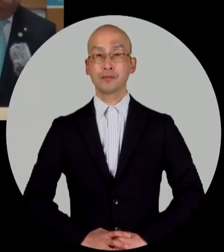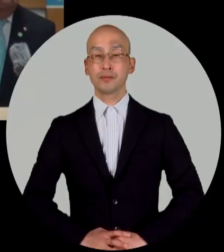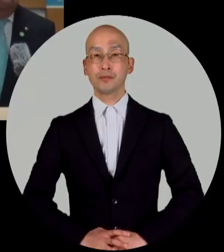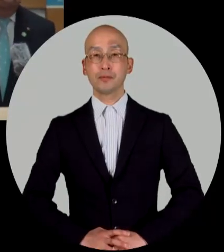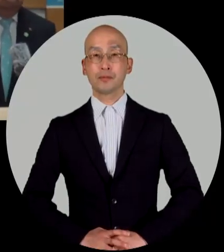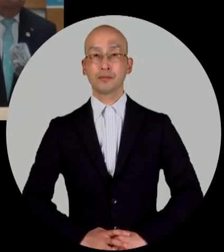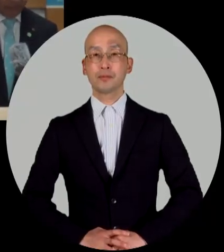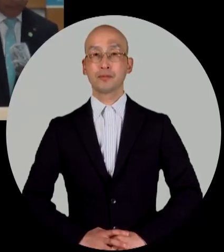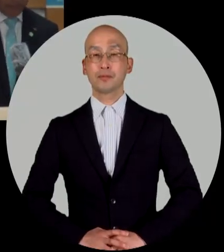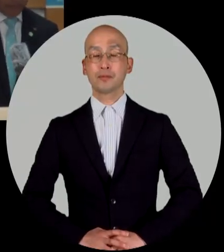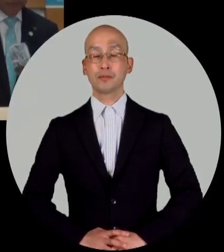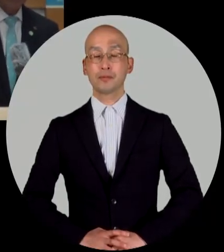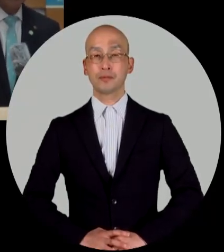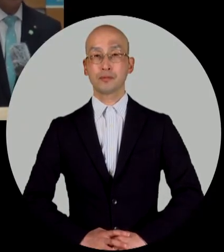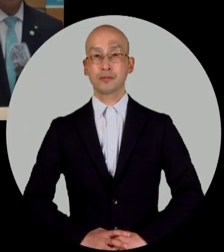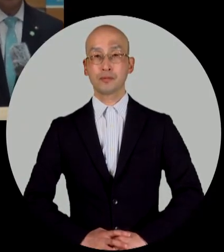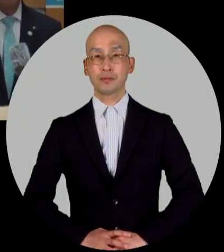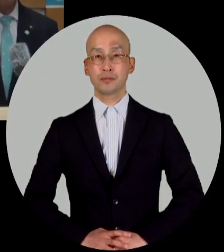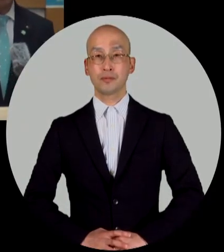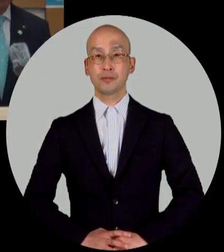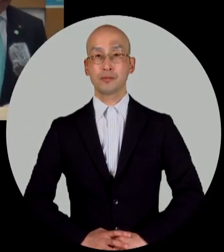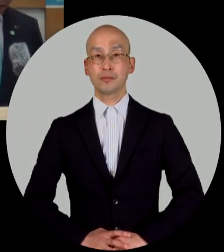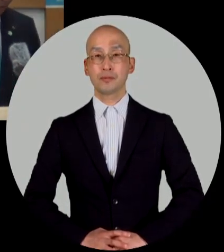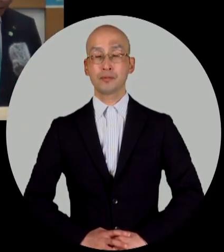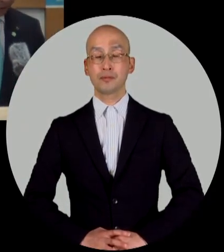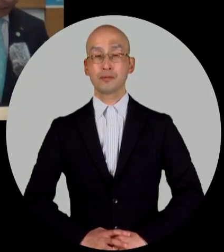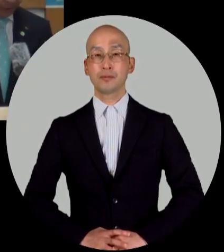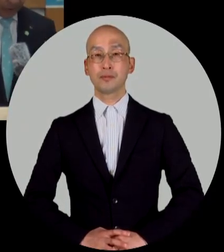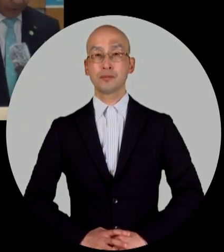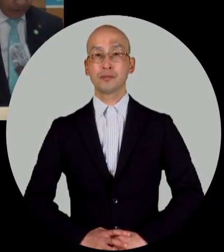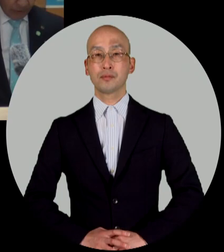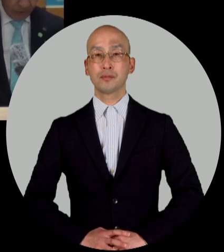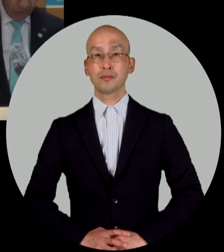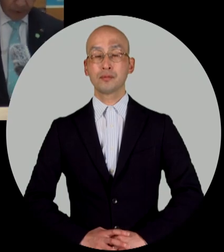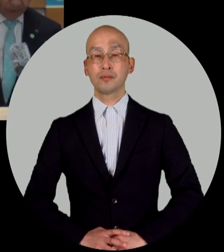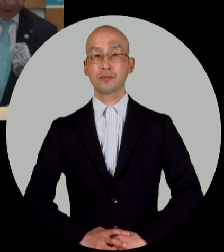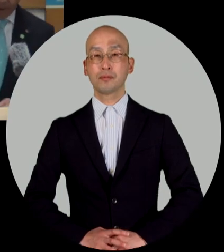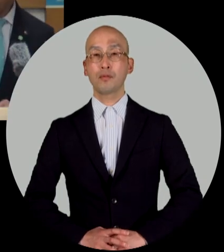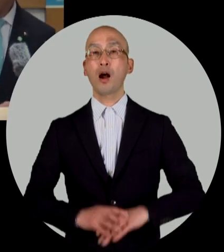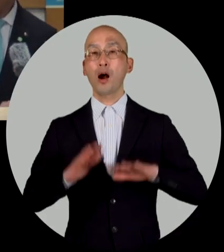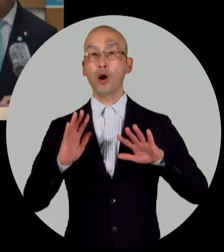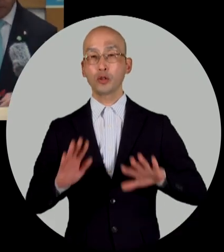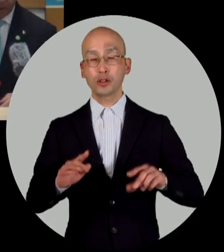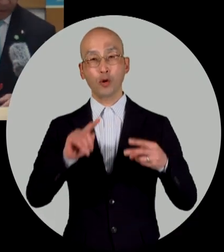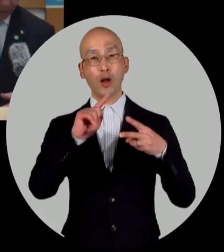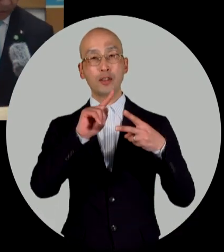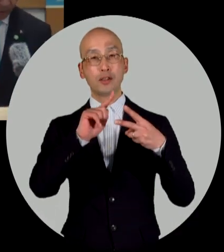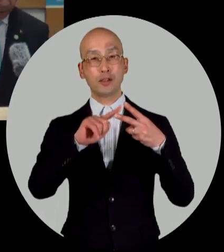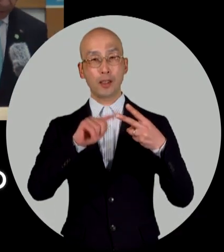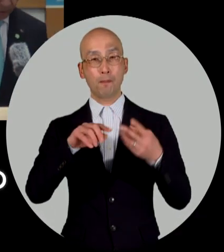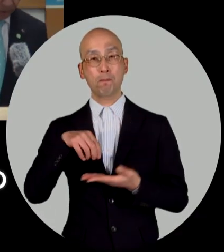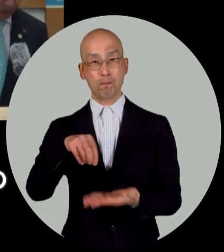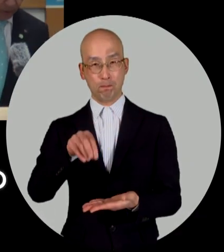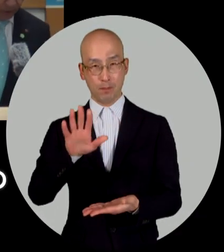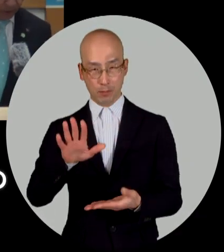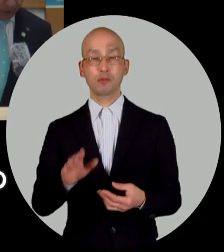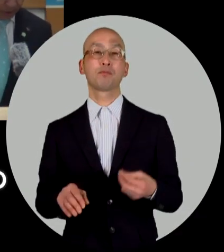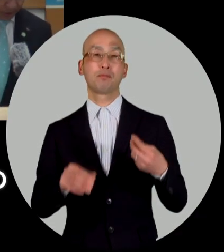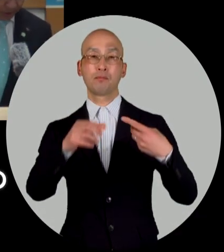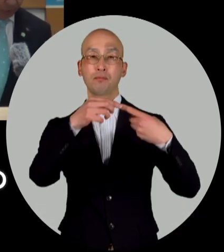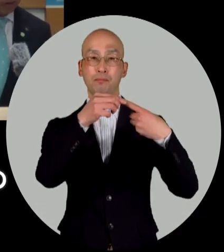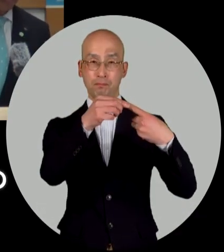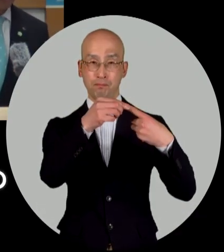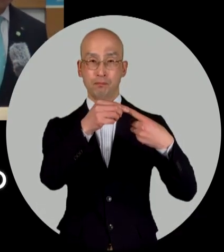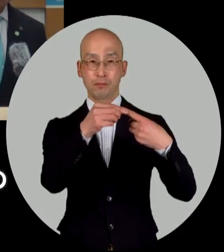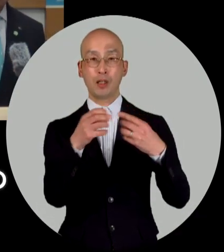します。はじめに知事から発表がございます。 じゃあ皆さんよろしくお願いします。本日は2点ございます。まずは